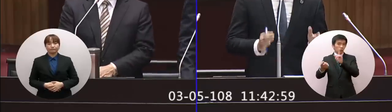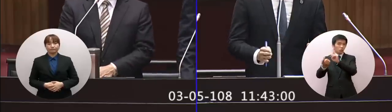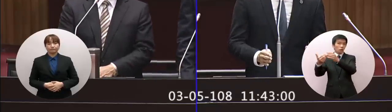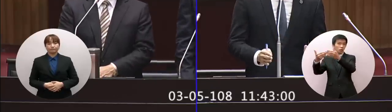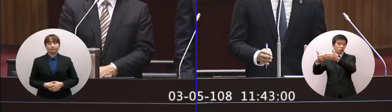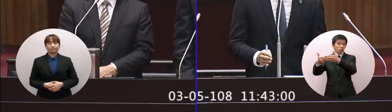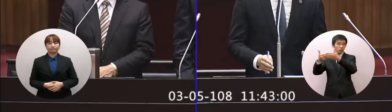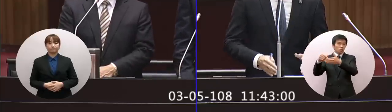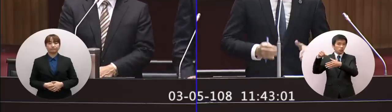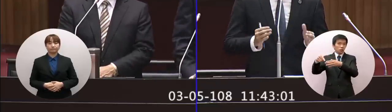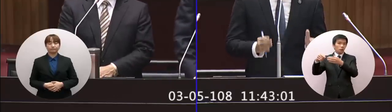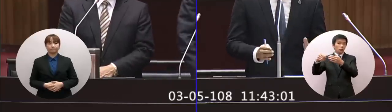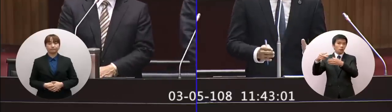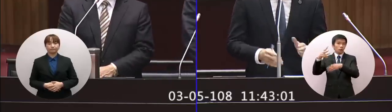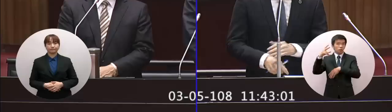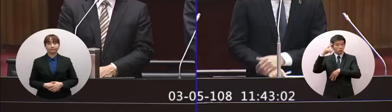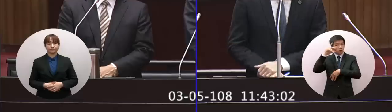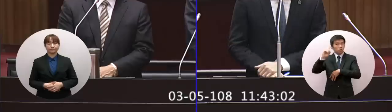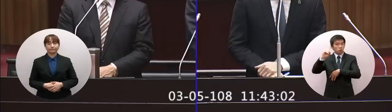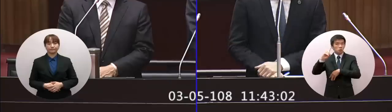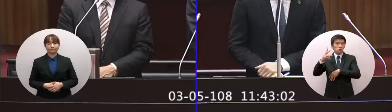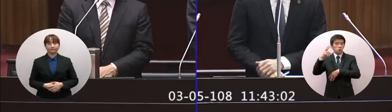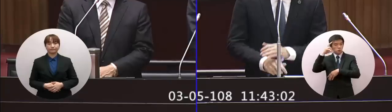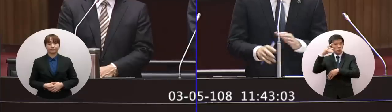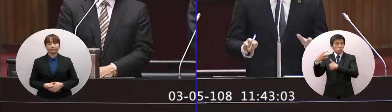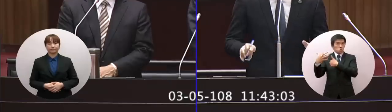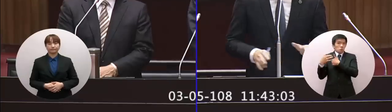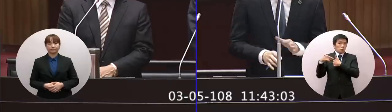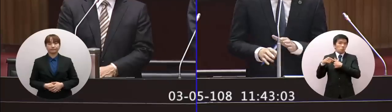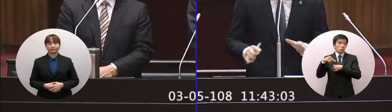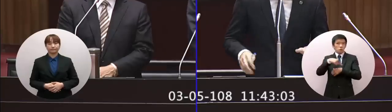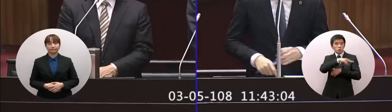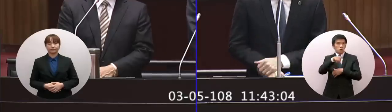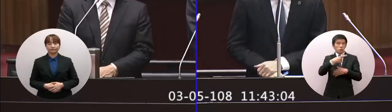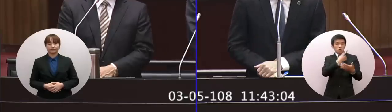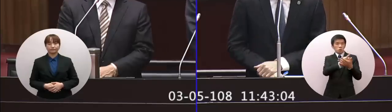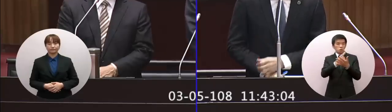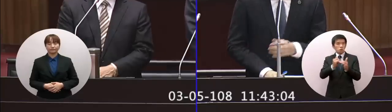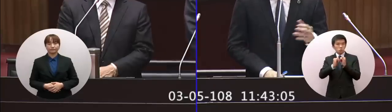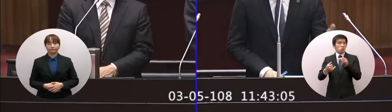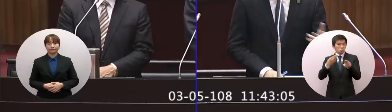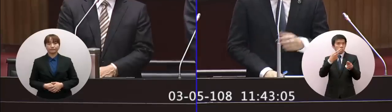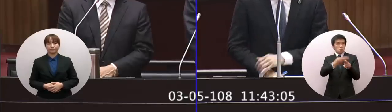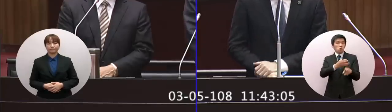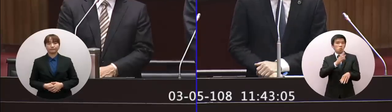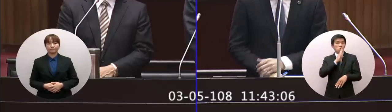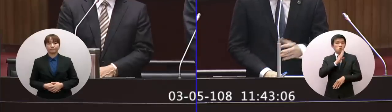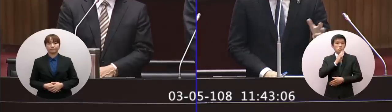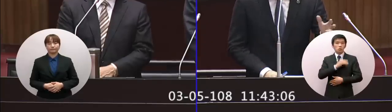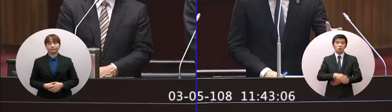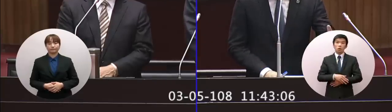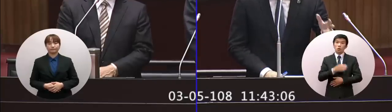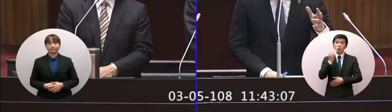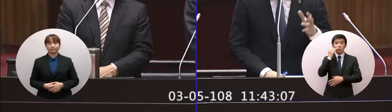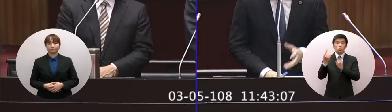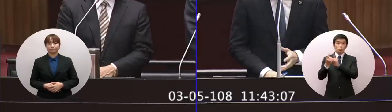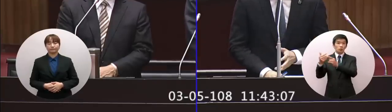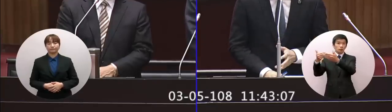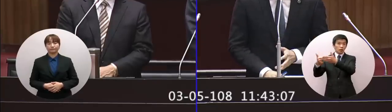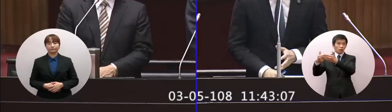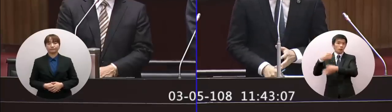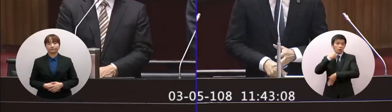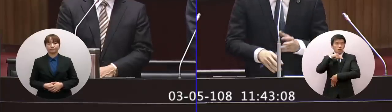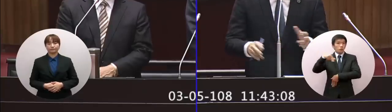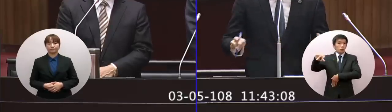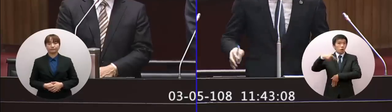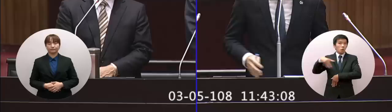这个坚定吼，要这强的这个态度，大家拢足肯定的啦吼。只要讲关心中国对台湾统